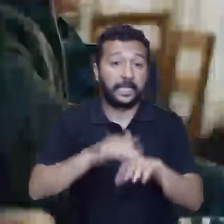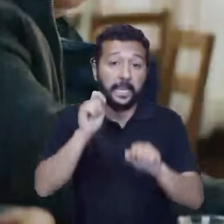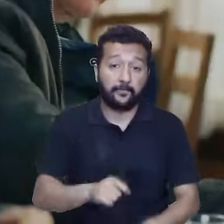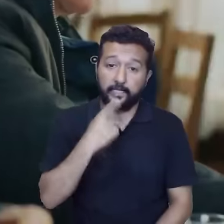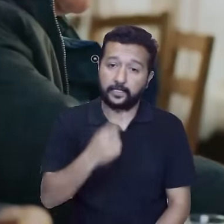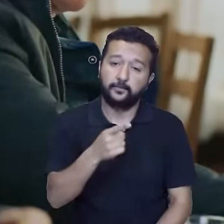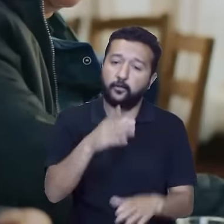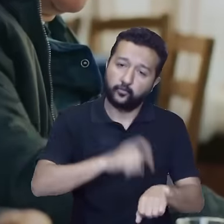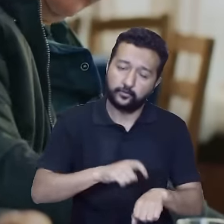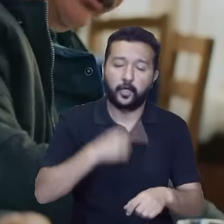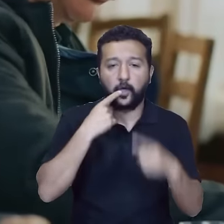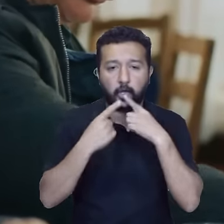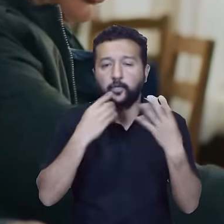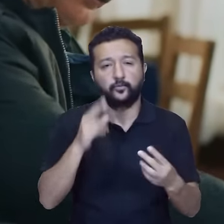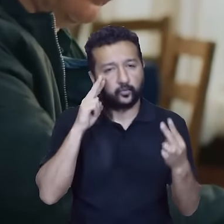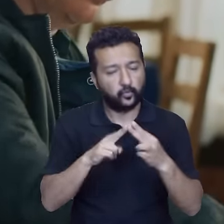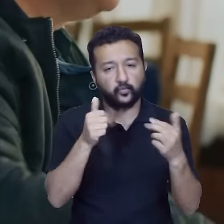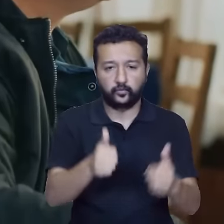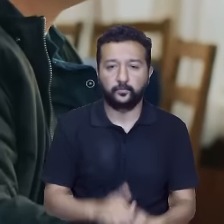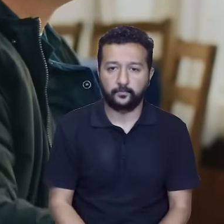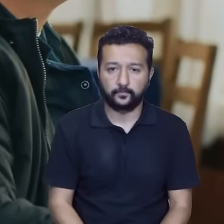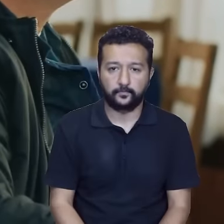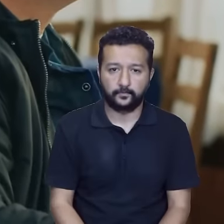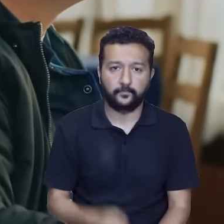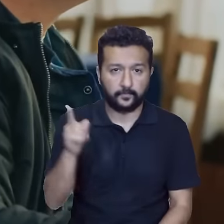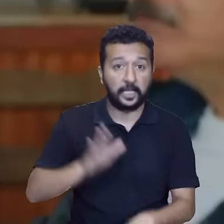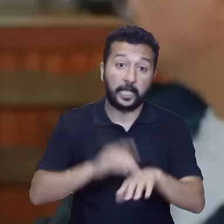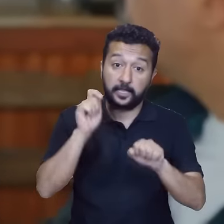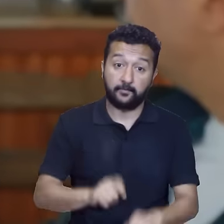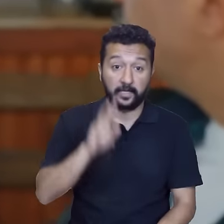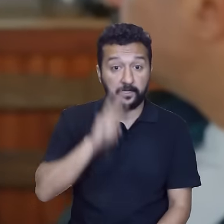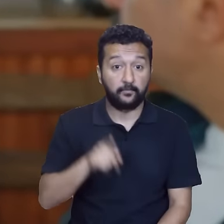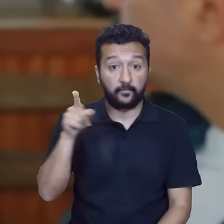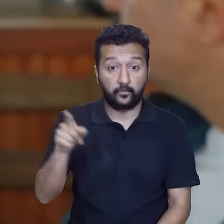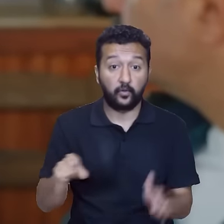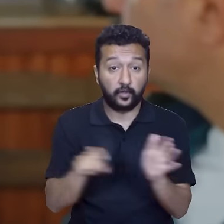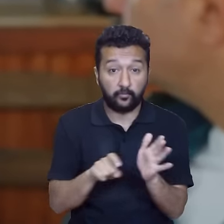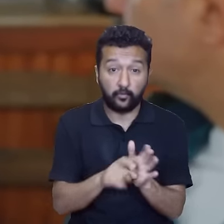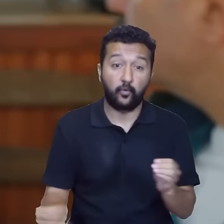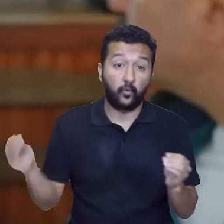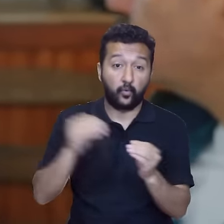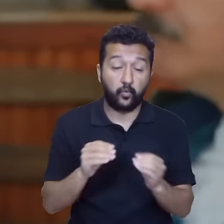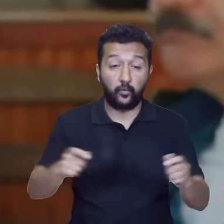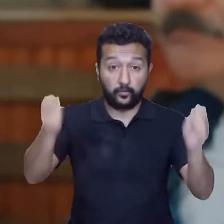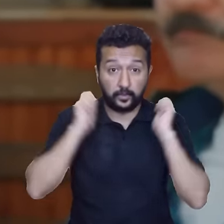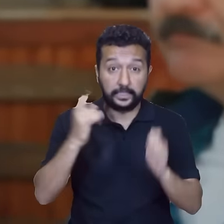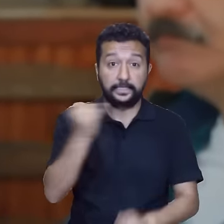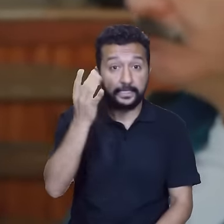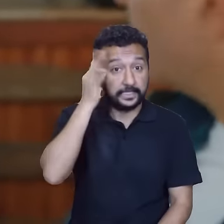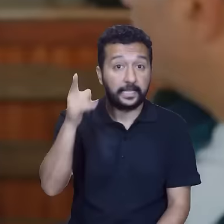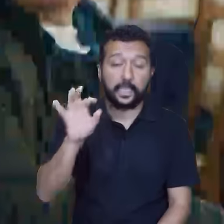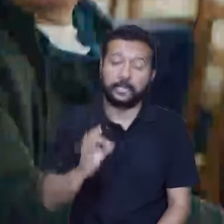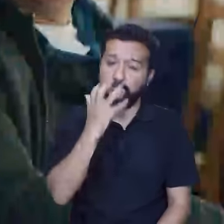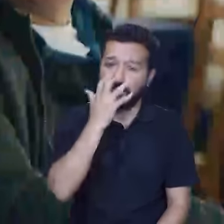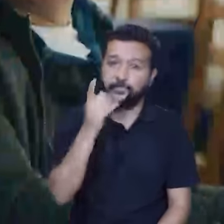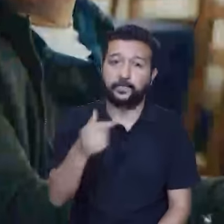diye. O zaman o konuşuruz, görüşürüz. Yapar vallahi. Diplomayı boynuna asıp gezen deliden her şey